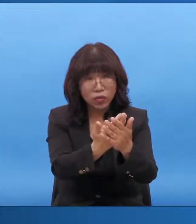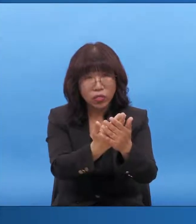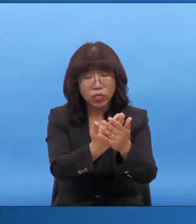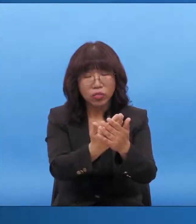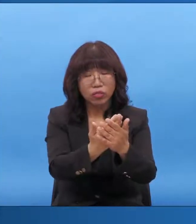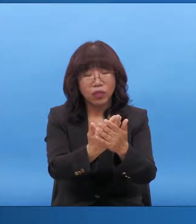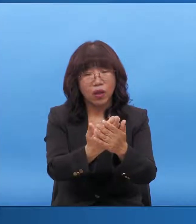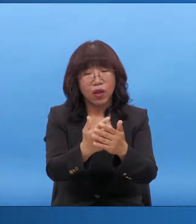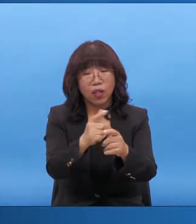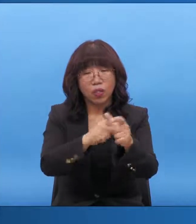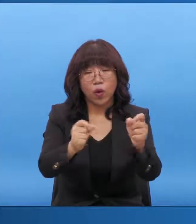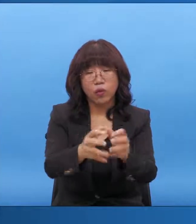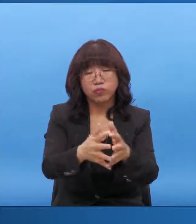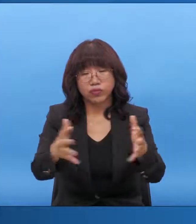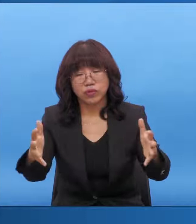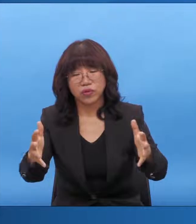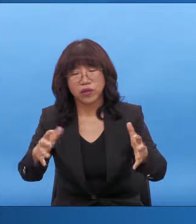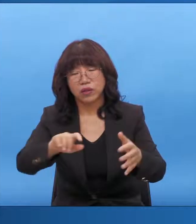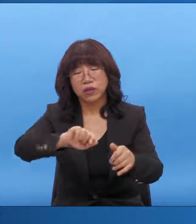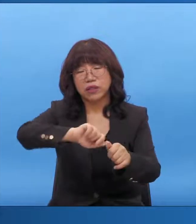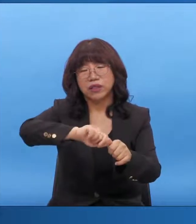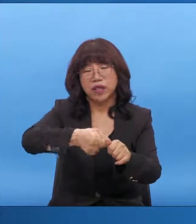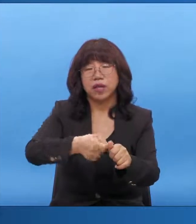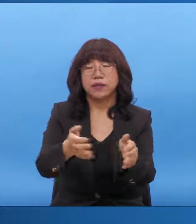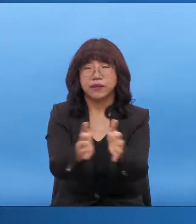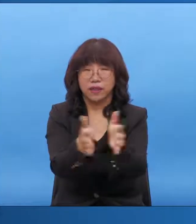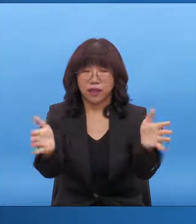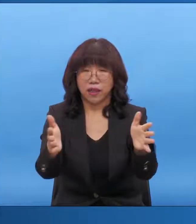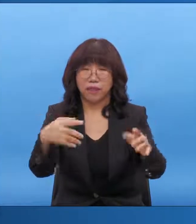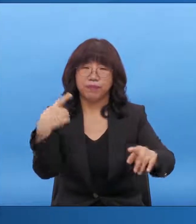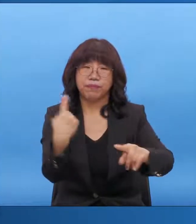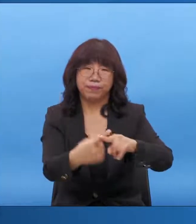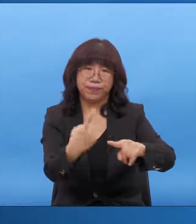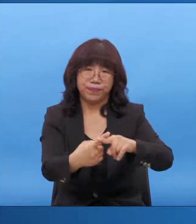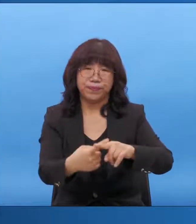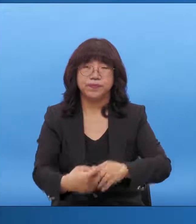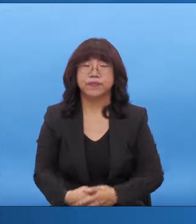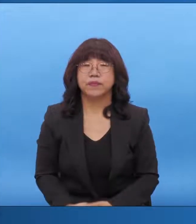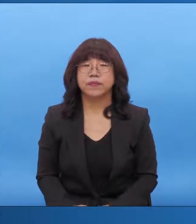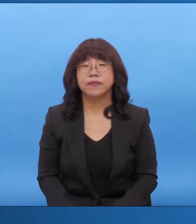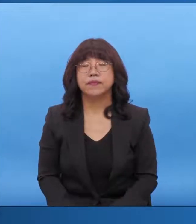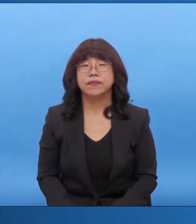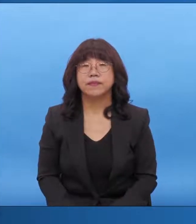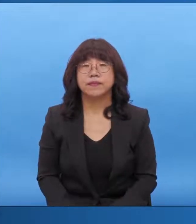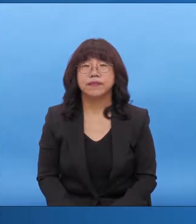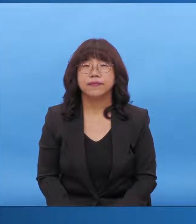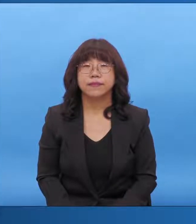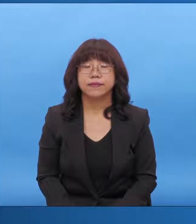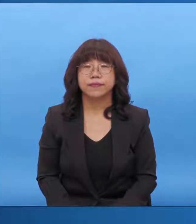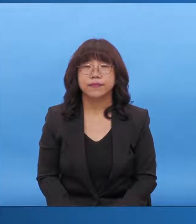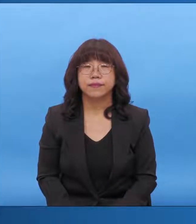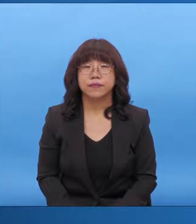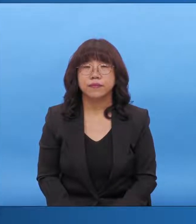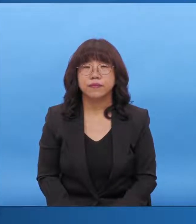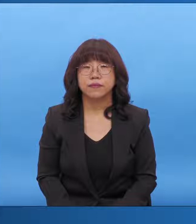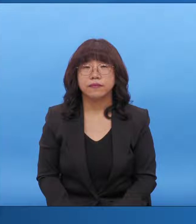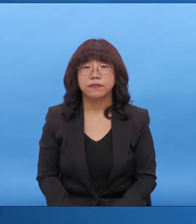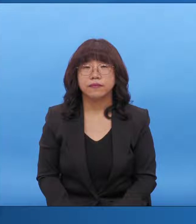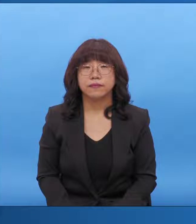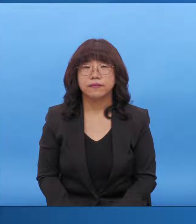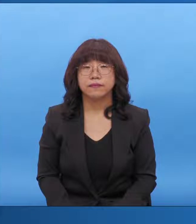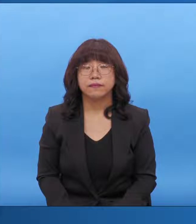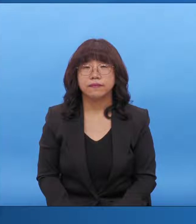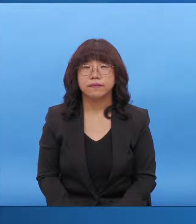시작입니다. But development and increasement without the gospel, that's the start of disasters. 그러면서 그때 당시에